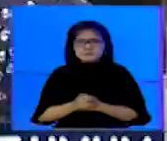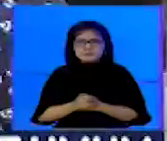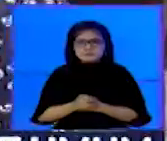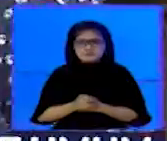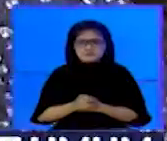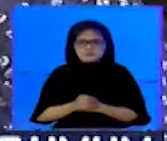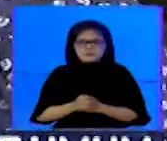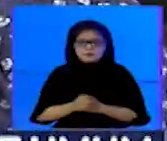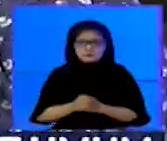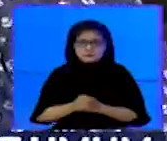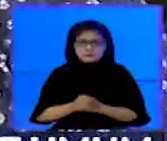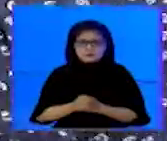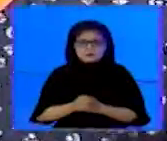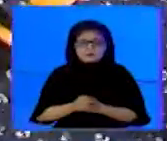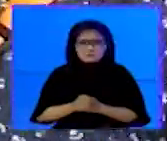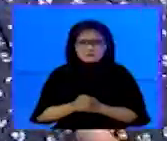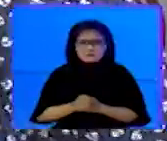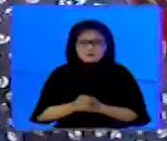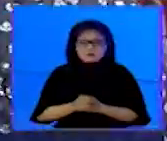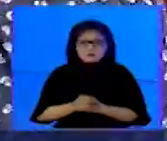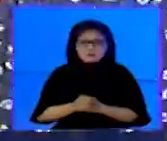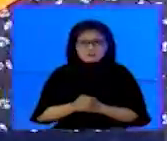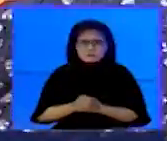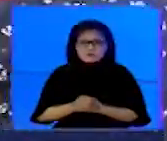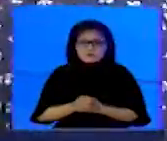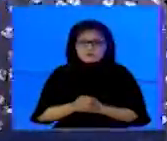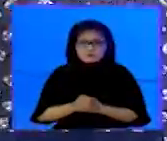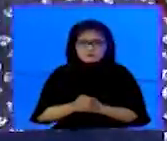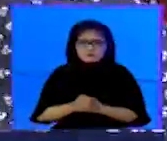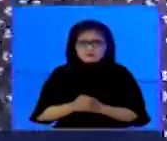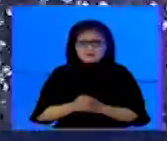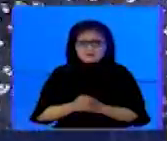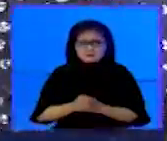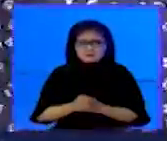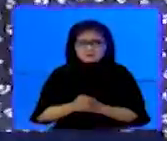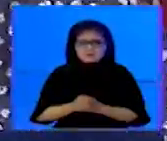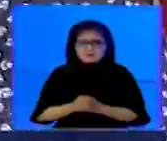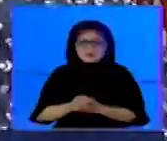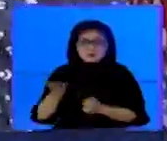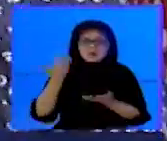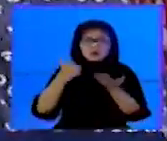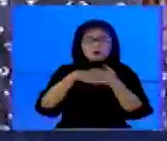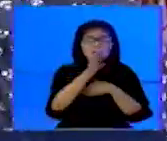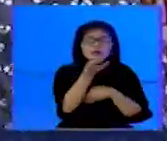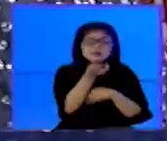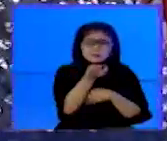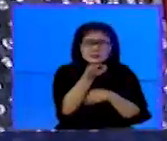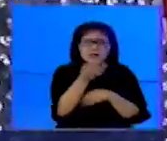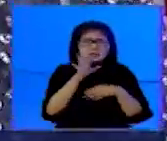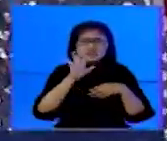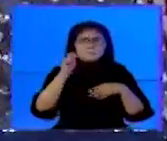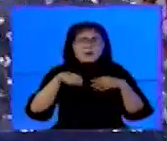Mas Anda, kenapa pakai masker? Bukannya ini, saya cuma keluar bentar, saya lupa itu ada maskernya, Mas. Pakai dulu aja,